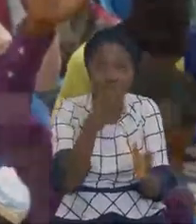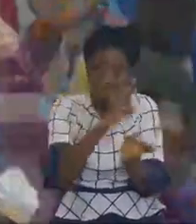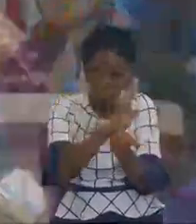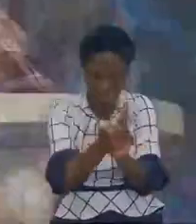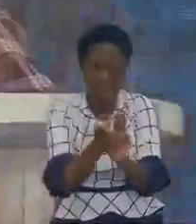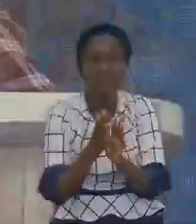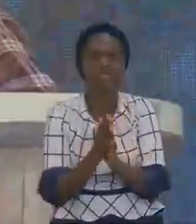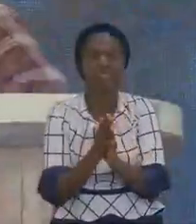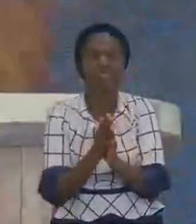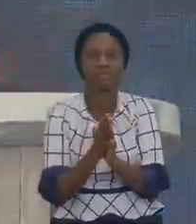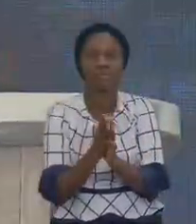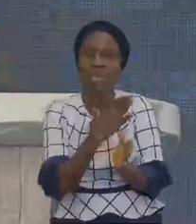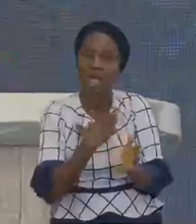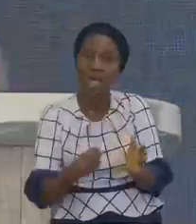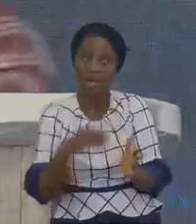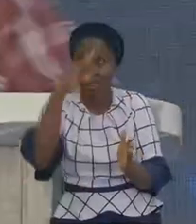Et il leur donne une nouvelle vie.